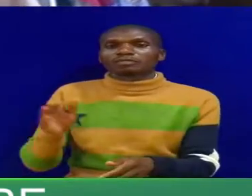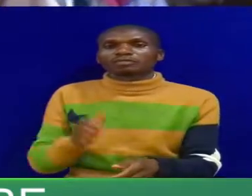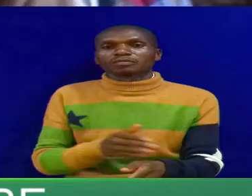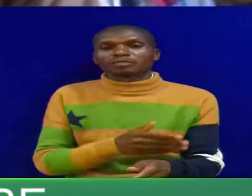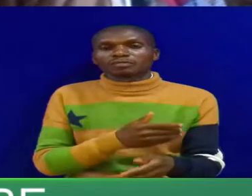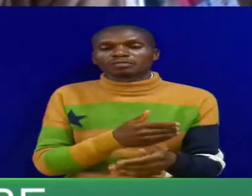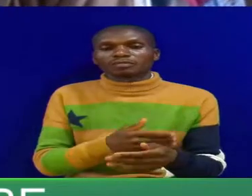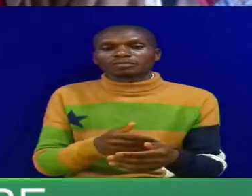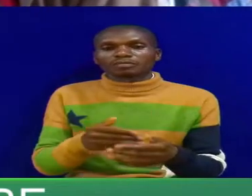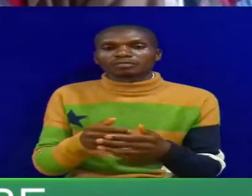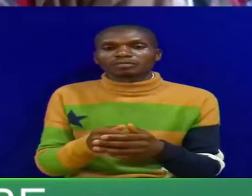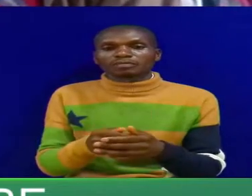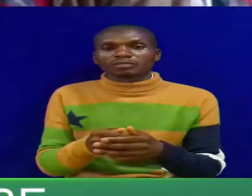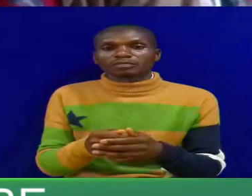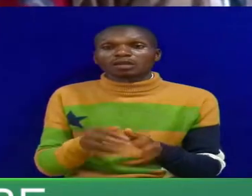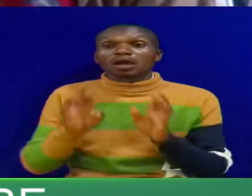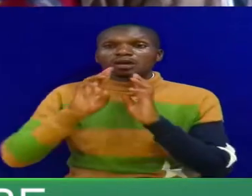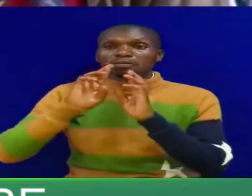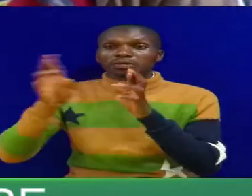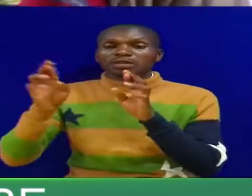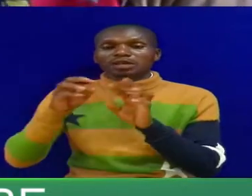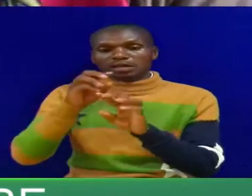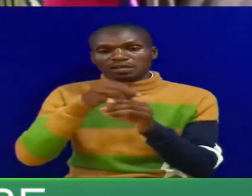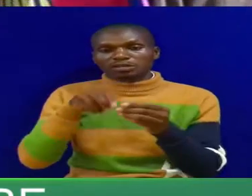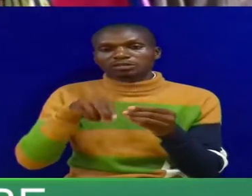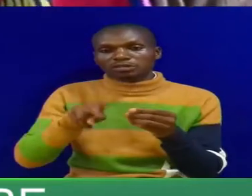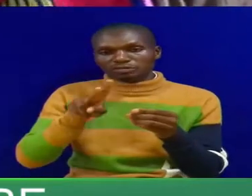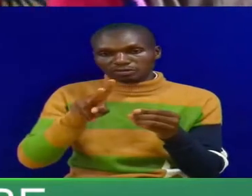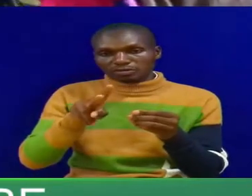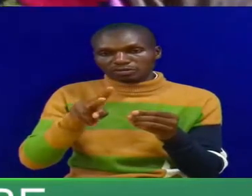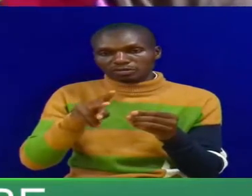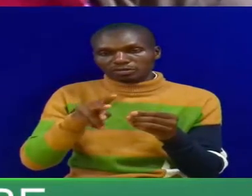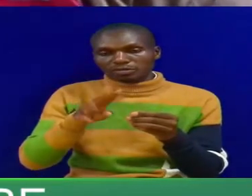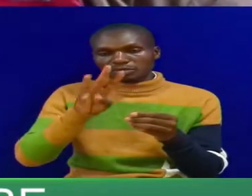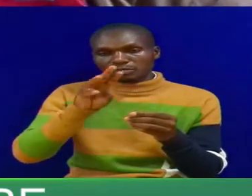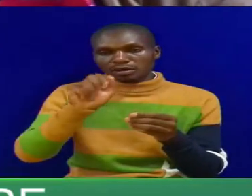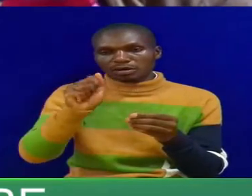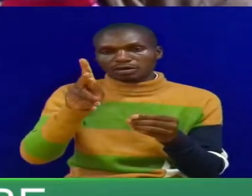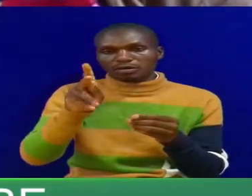Reporter, Igataseni Candice TV, Iridariane, Brighton, Macaulay.